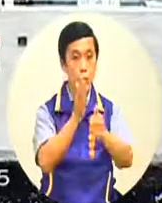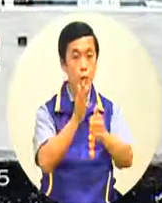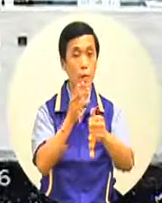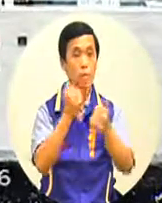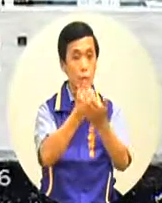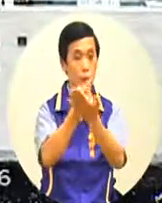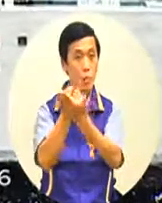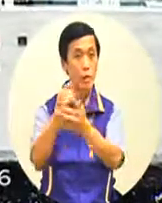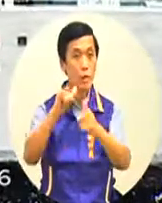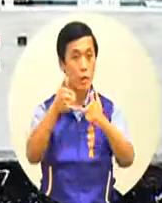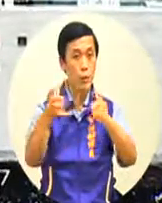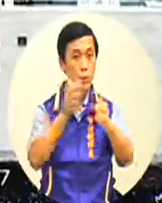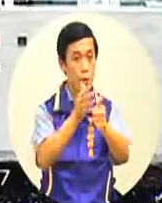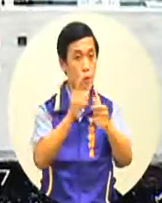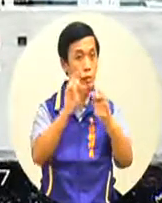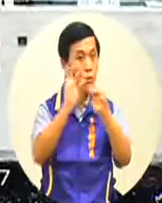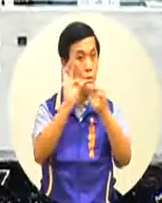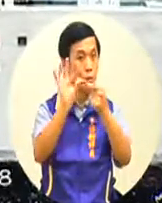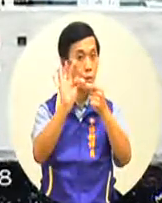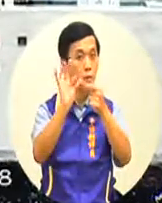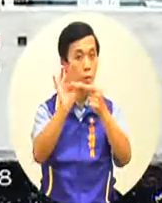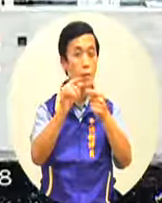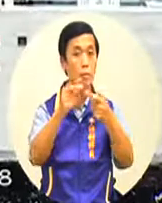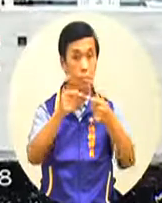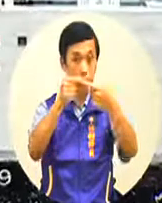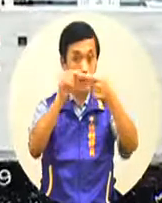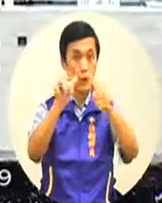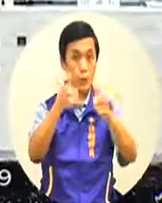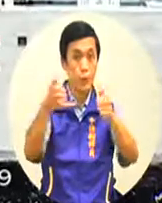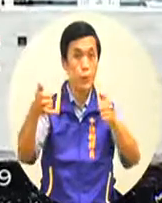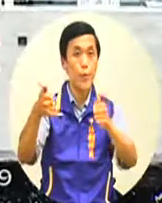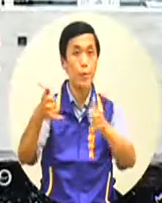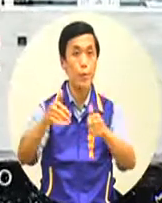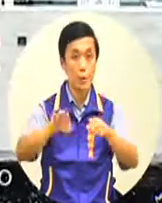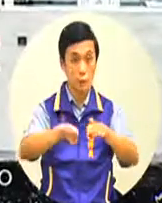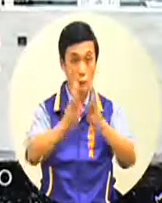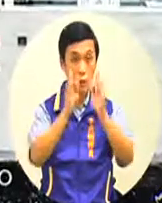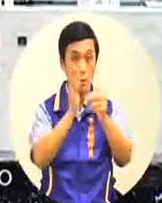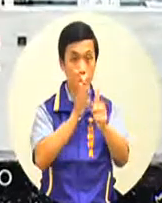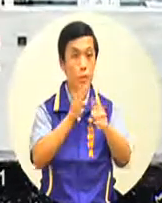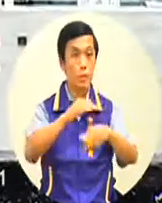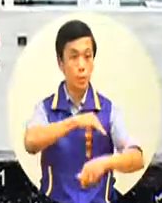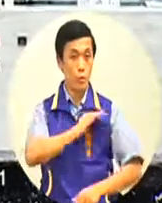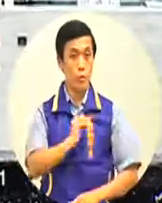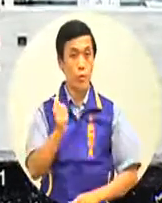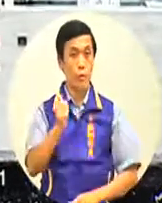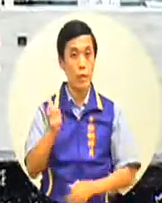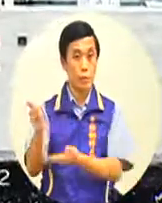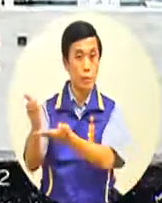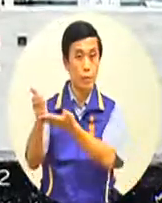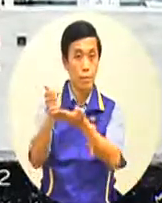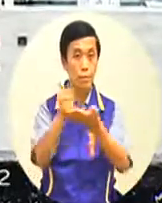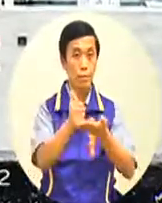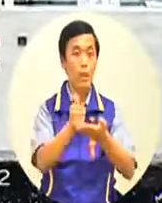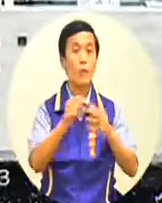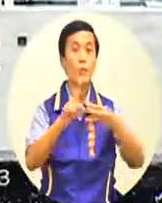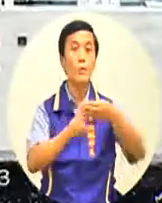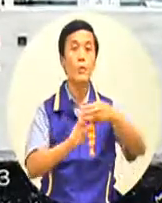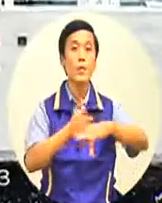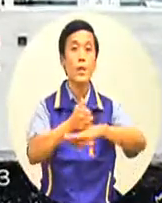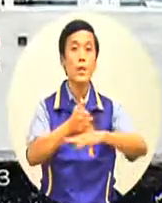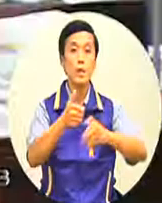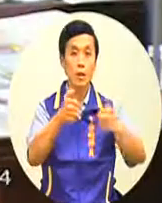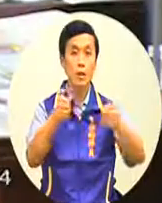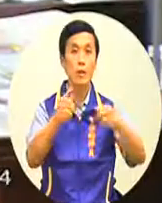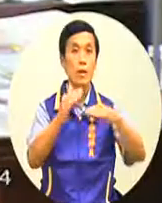时间十五分钟。请第一位议员执行，邱俊宪议员。 谢谢主席，还有社政部